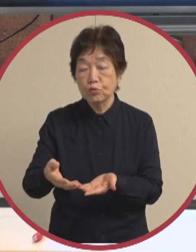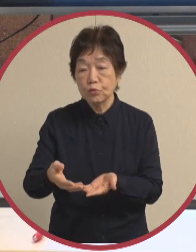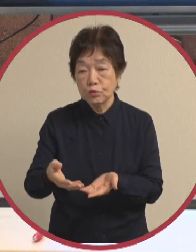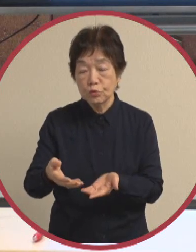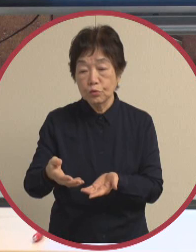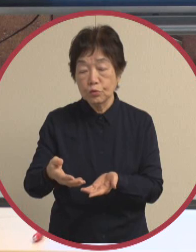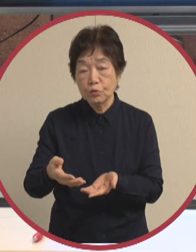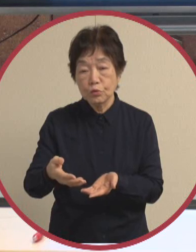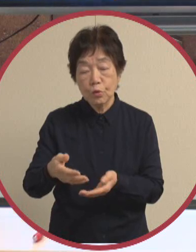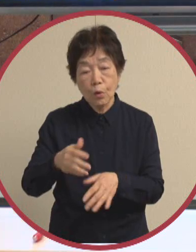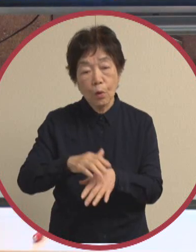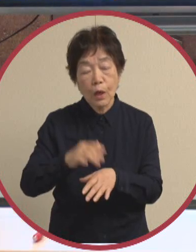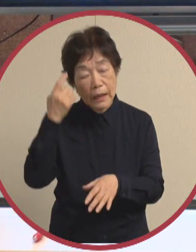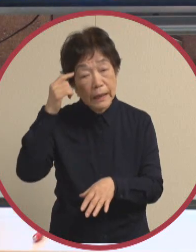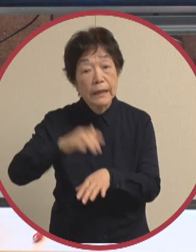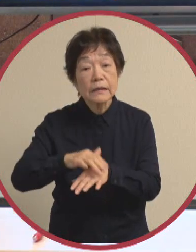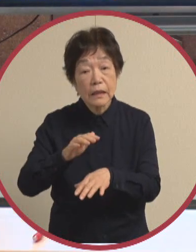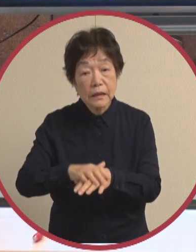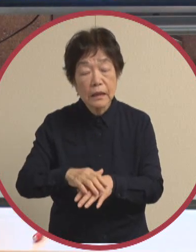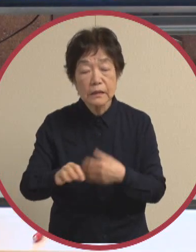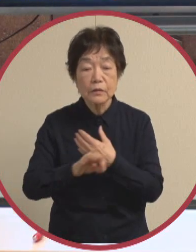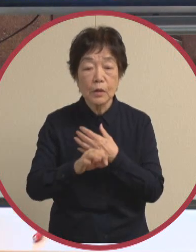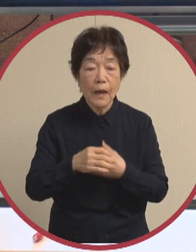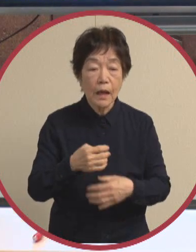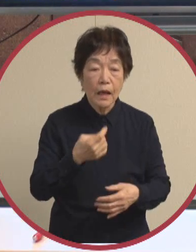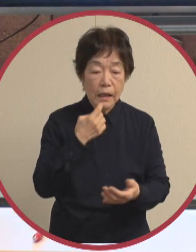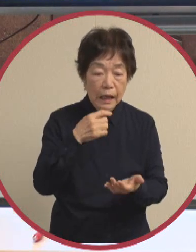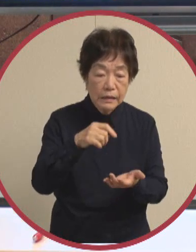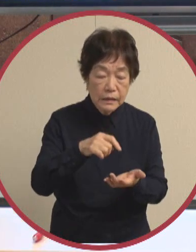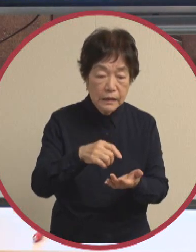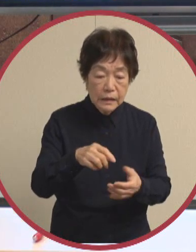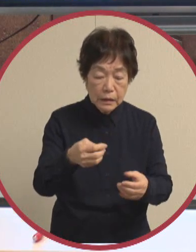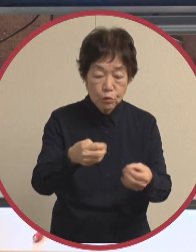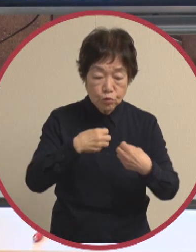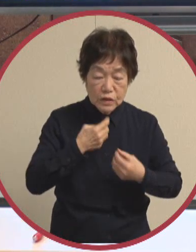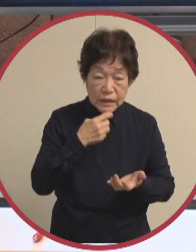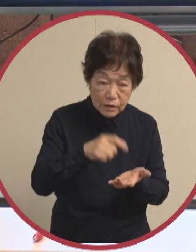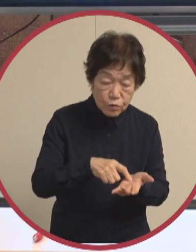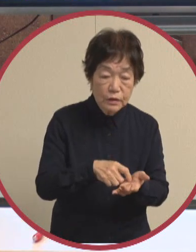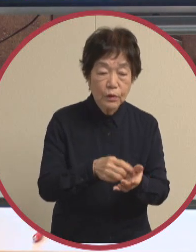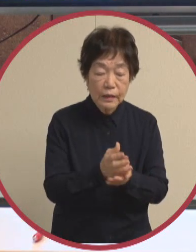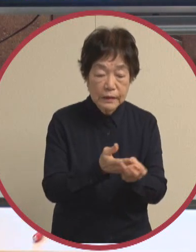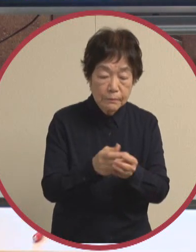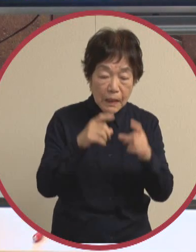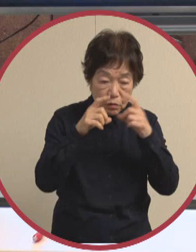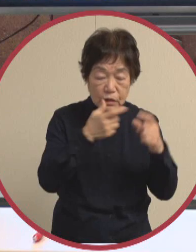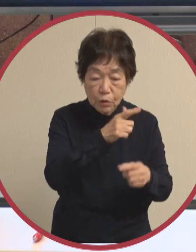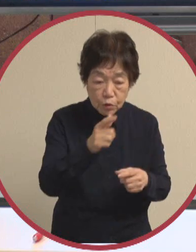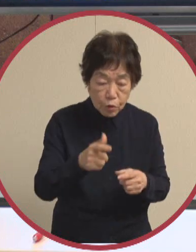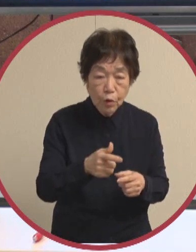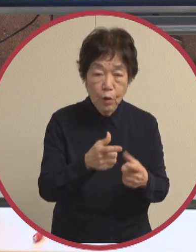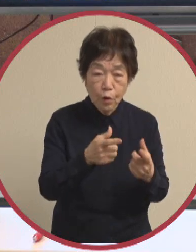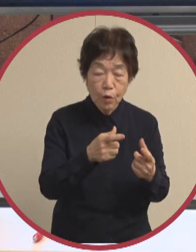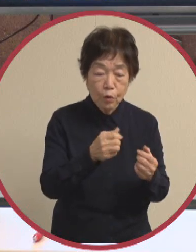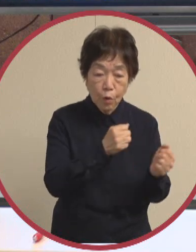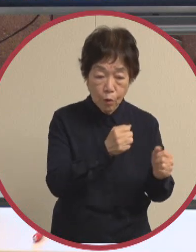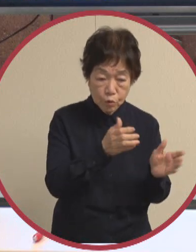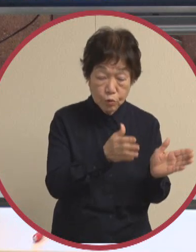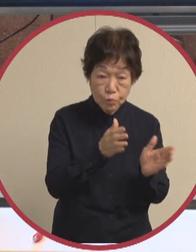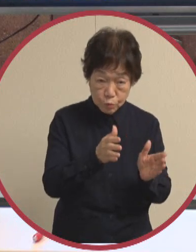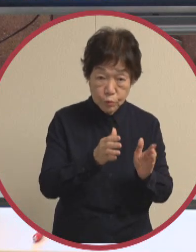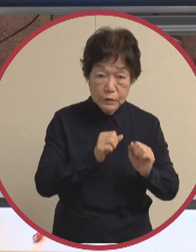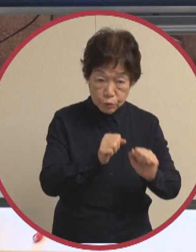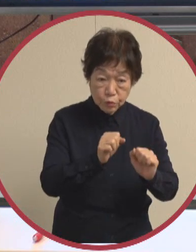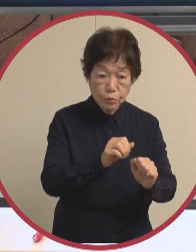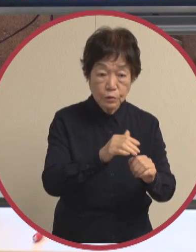ところでも、まあ、この感染しやすさという点、まあ、マスク、手洗い、3密回避、まあ、それ以外のワクチンの話もあ